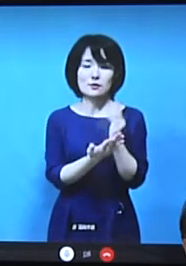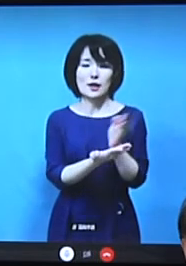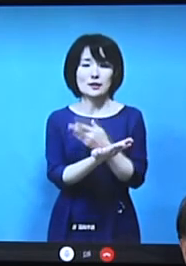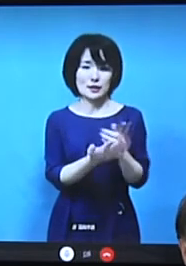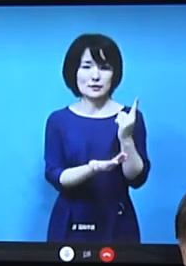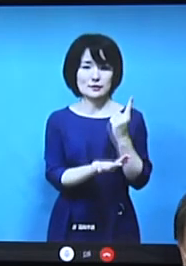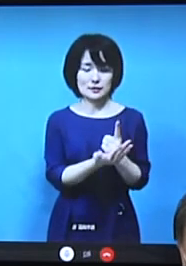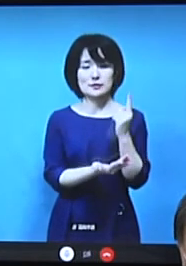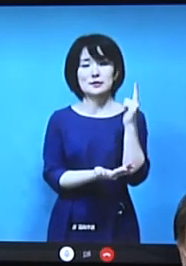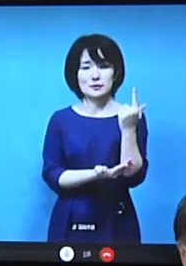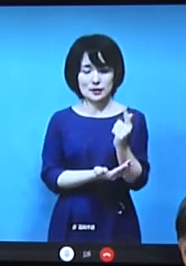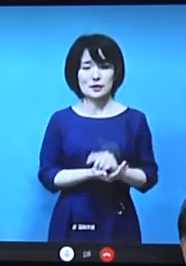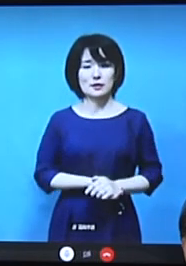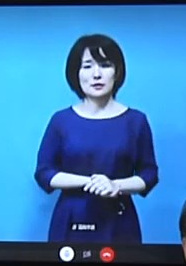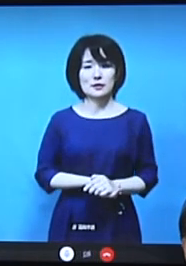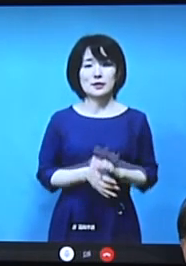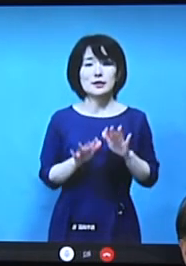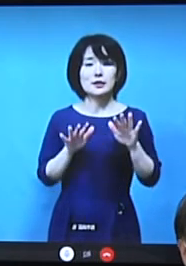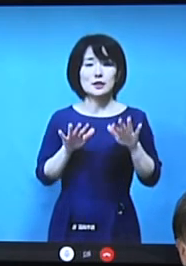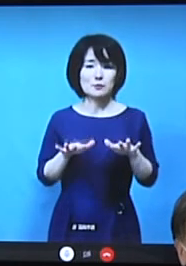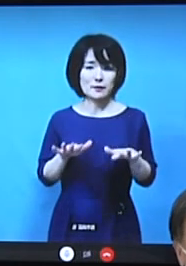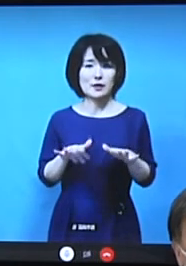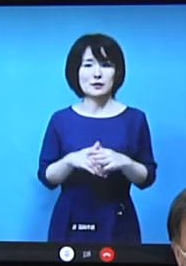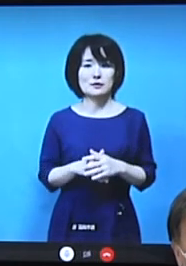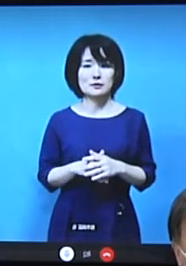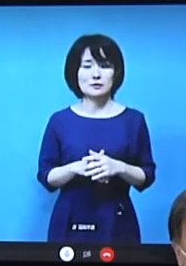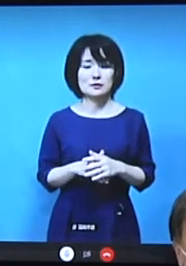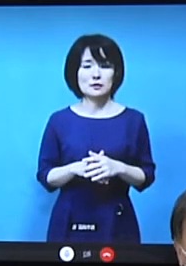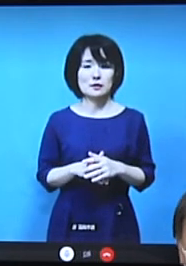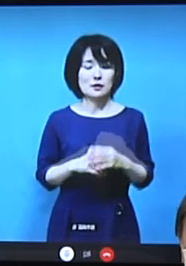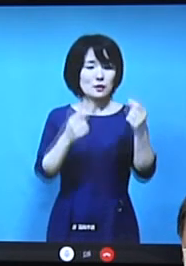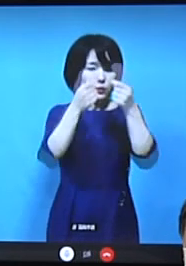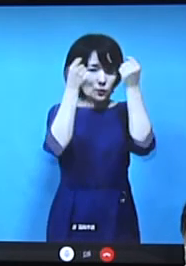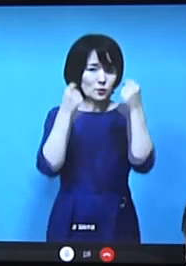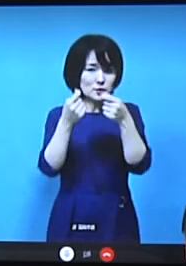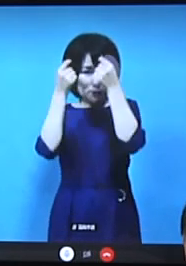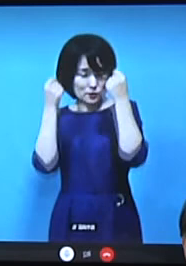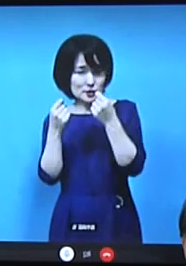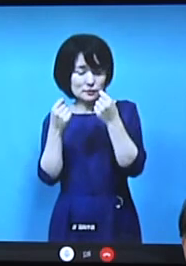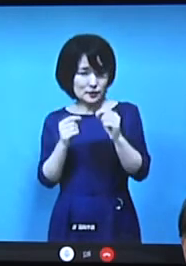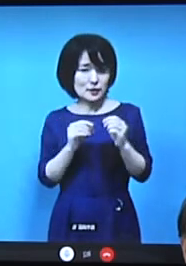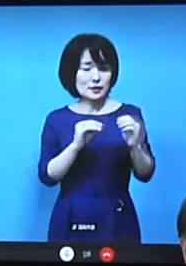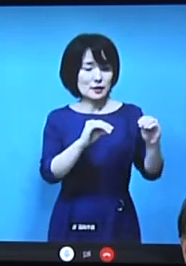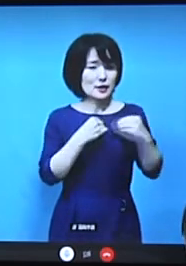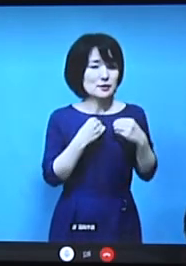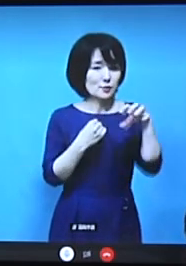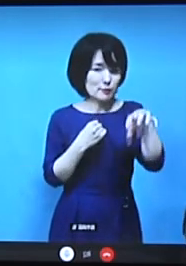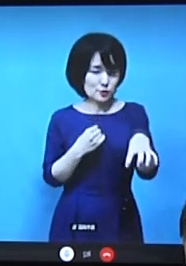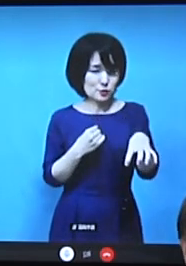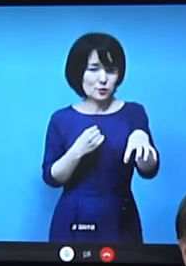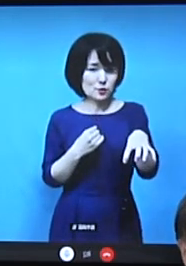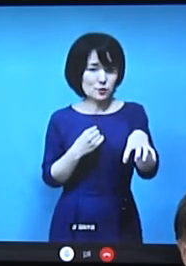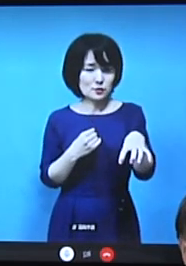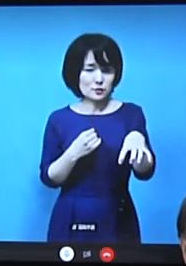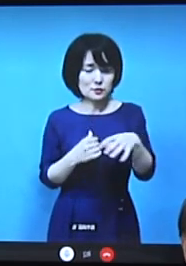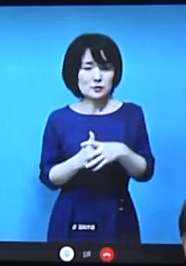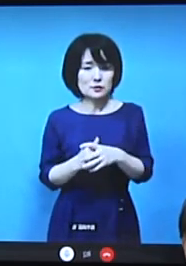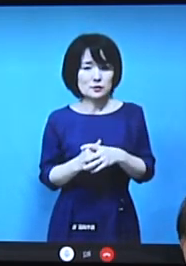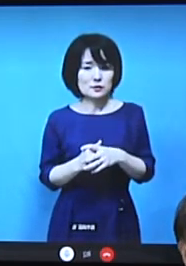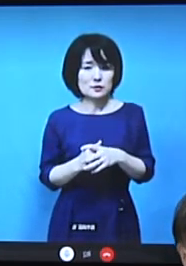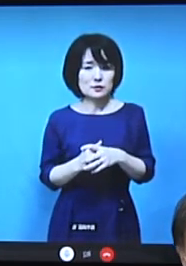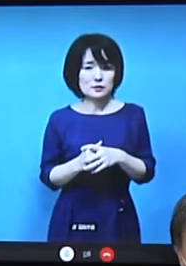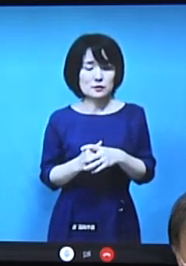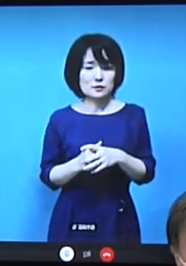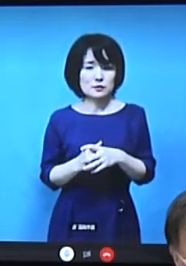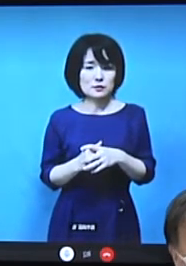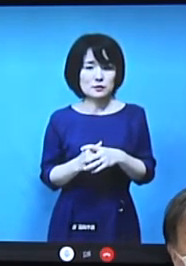現時点ではですね、ここの皆様方にですね、感染場所に対して特にクラスターということで特別な対応をする